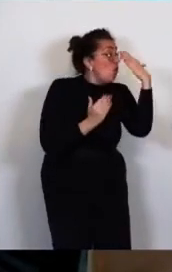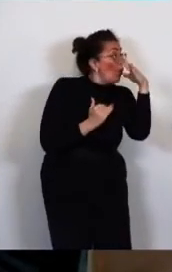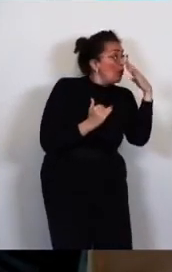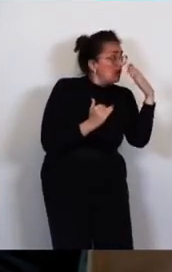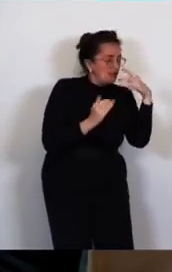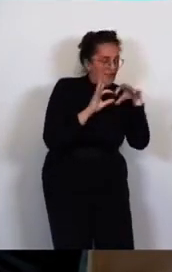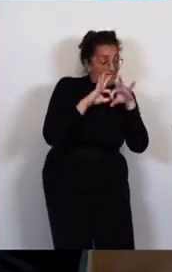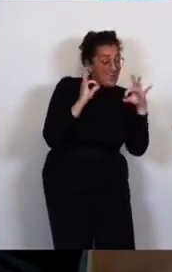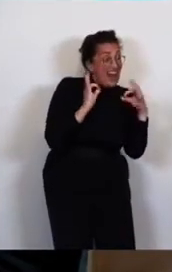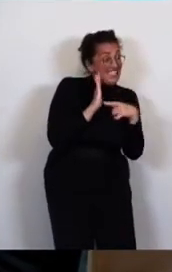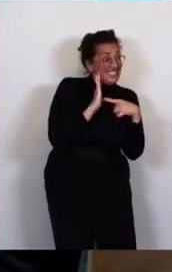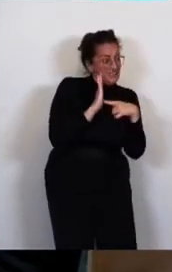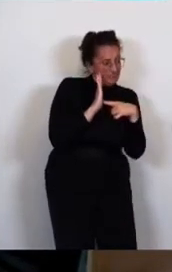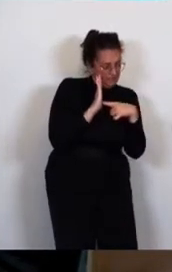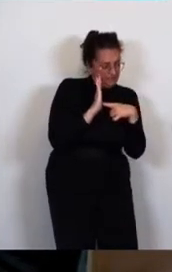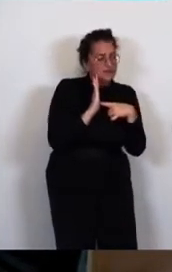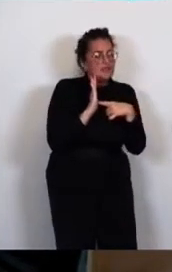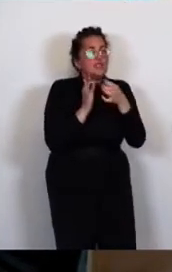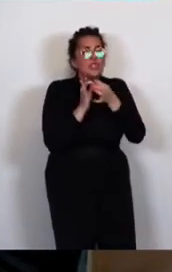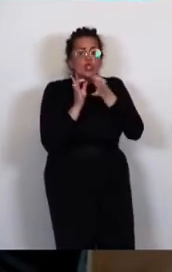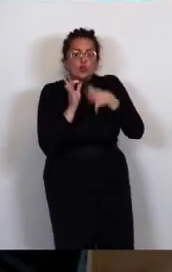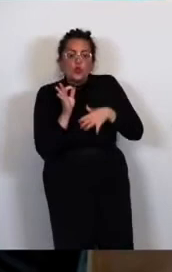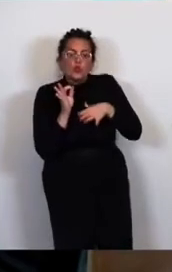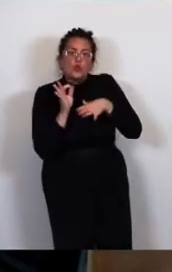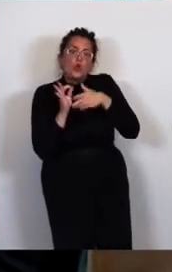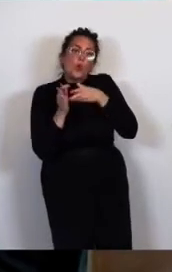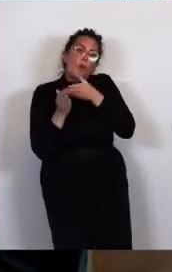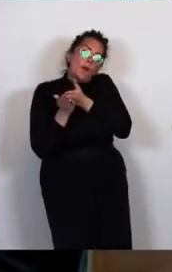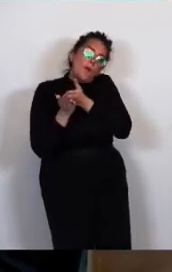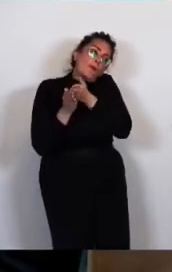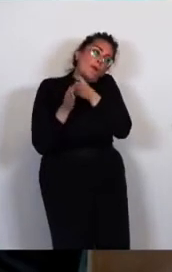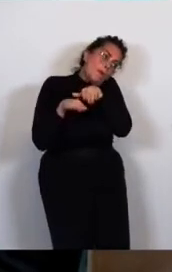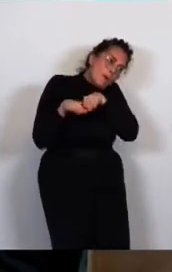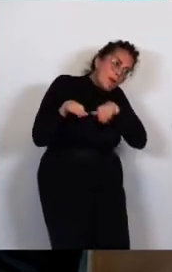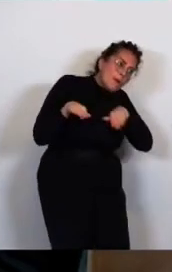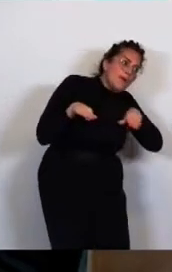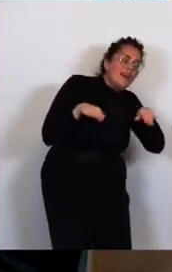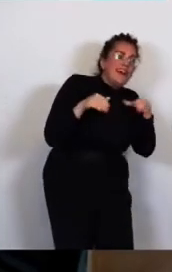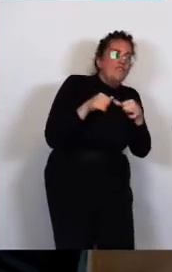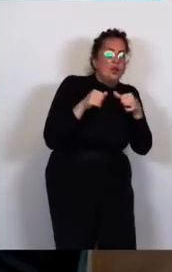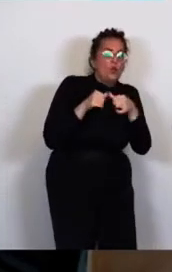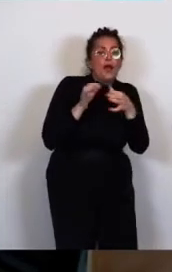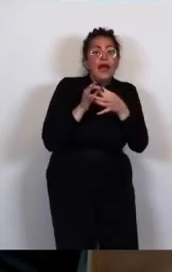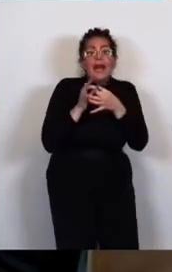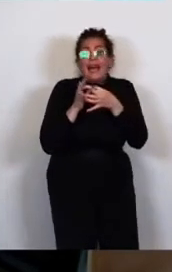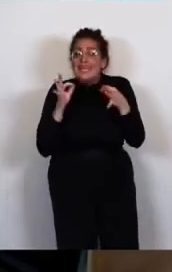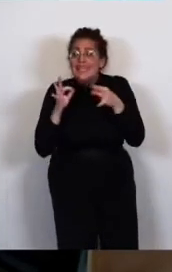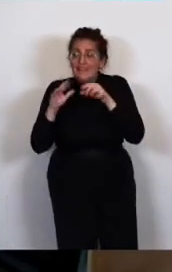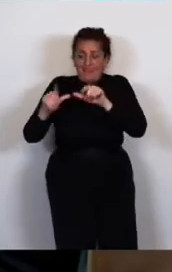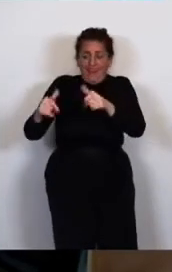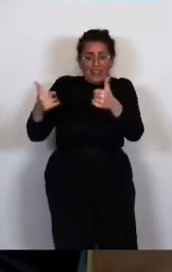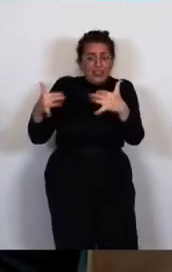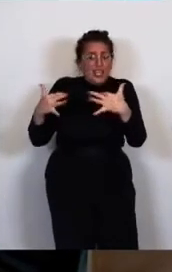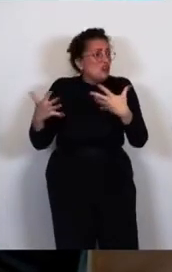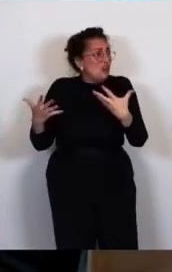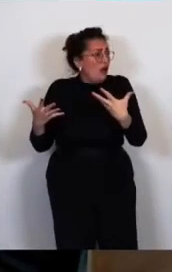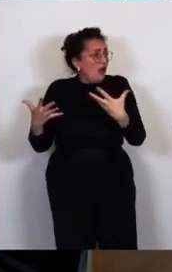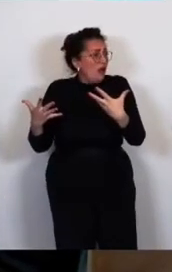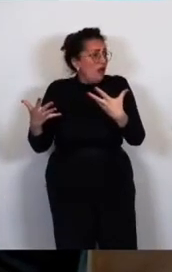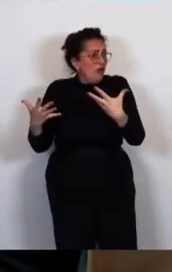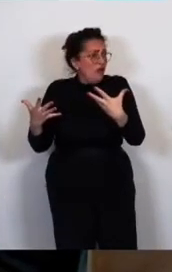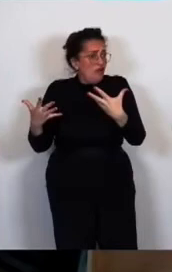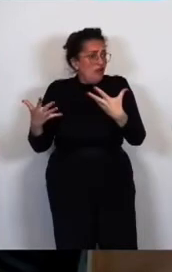cite, « La solution alternative qui consisterait à aménager les lignes conventionnelles existantes est rarement